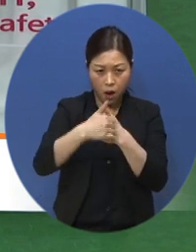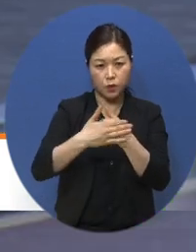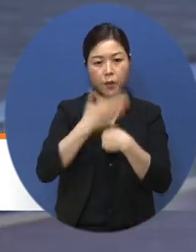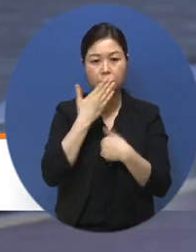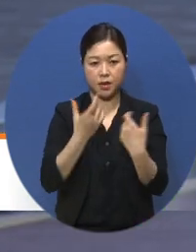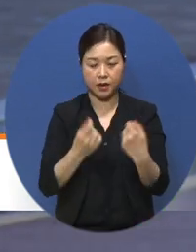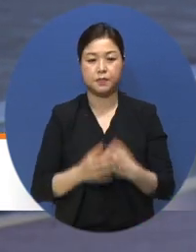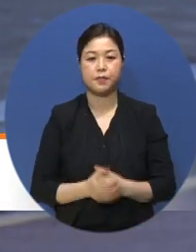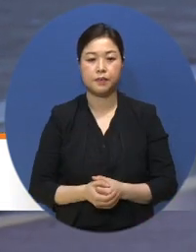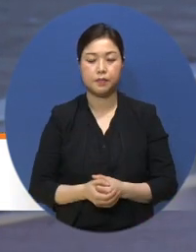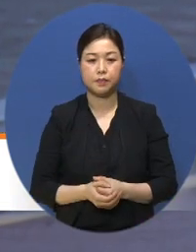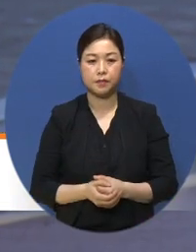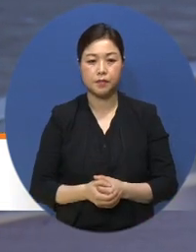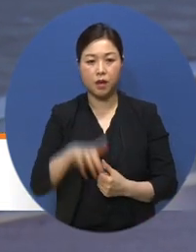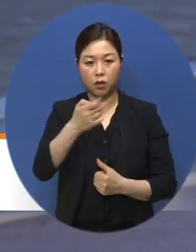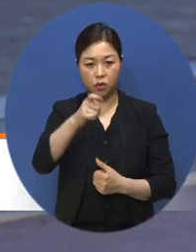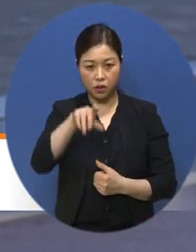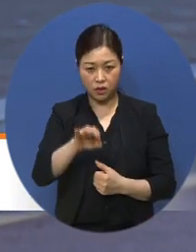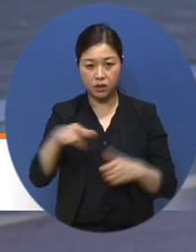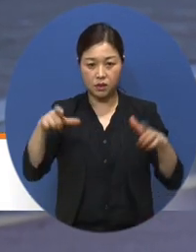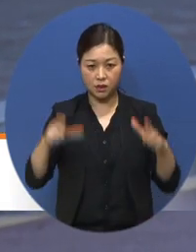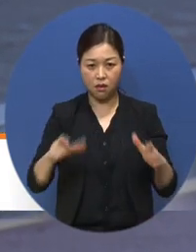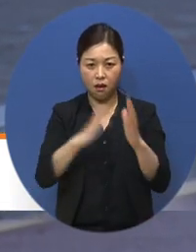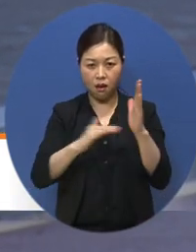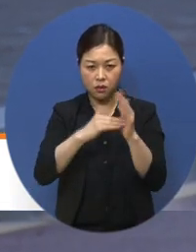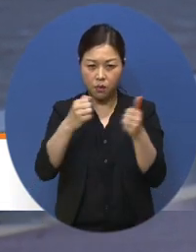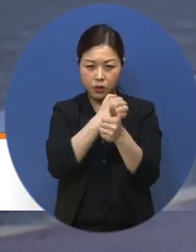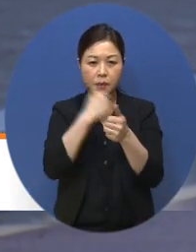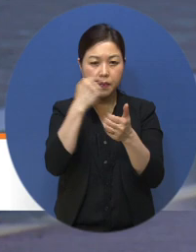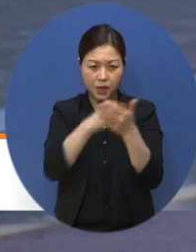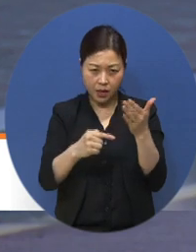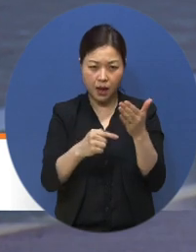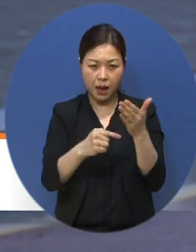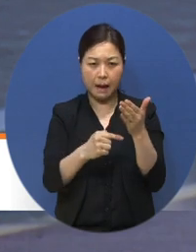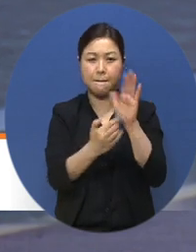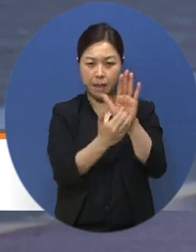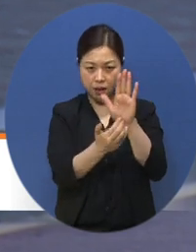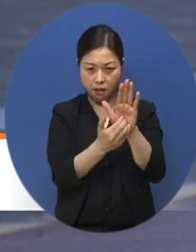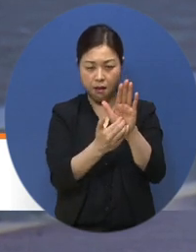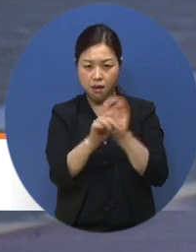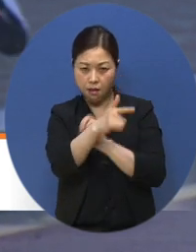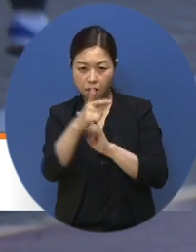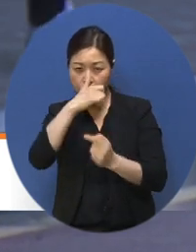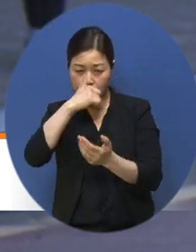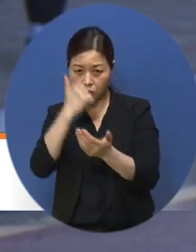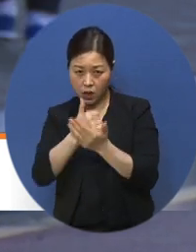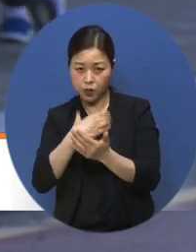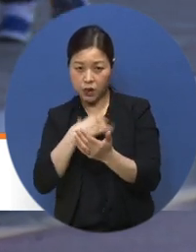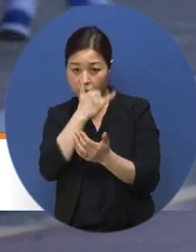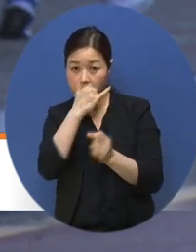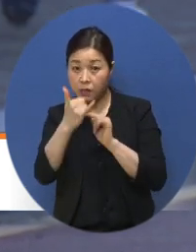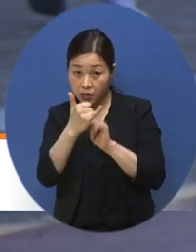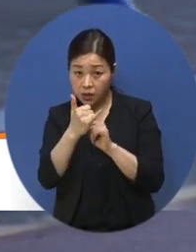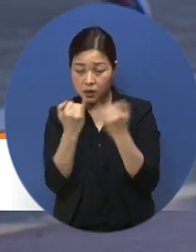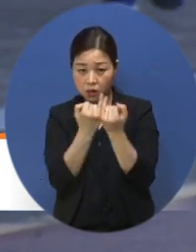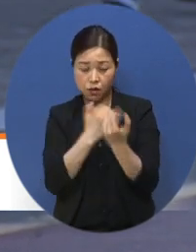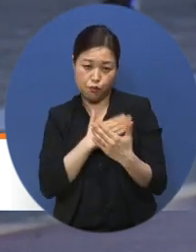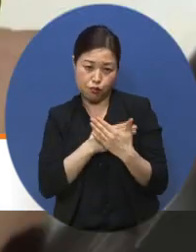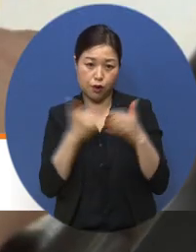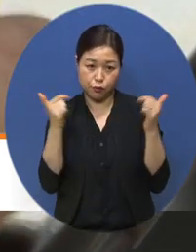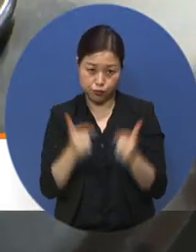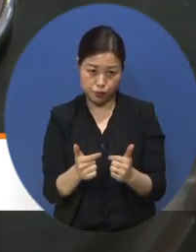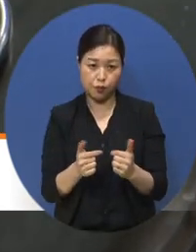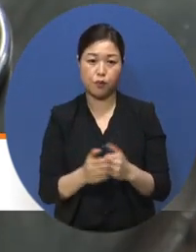있습니다. 고흥군은 가정폭력 피해 재발 방지와 각종 범죄에 노출된 여성들의 불안감을